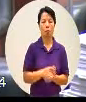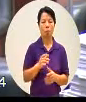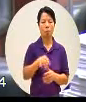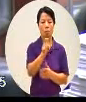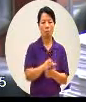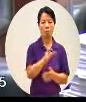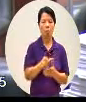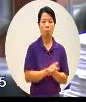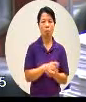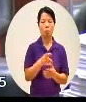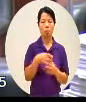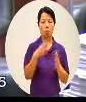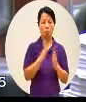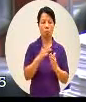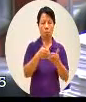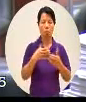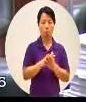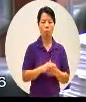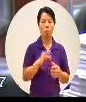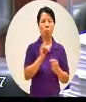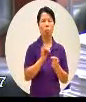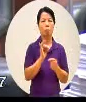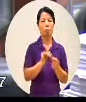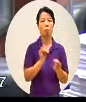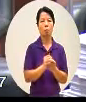的查估基准日是